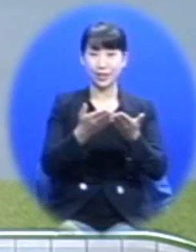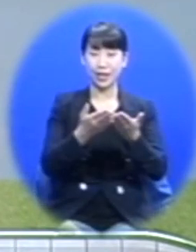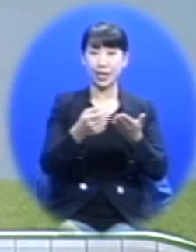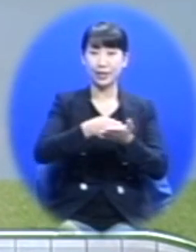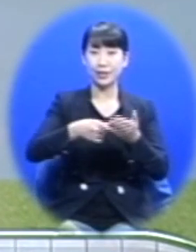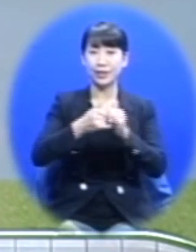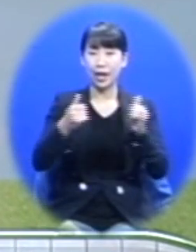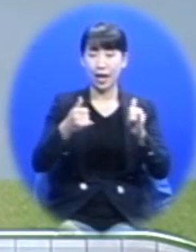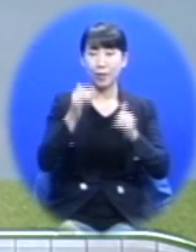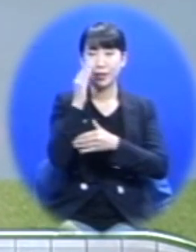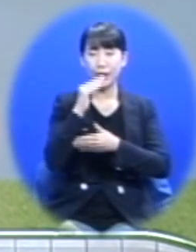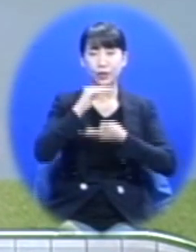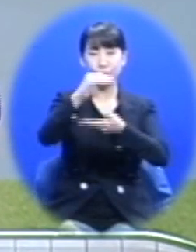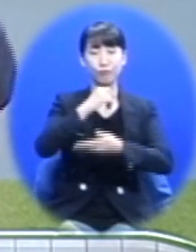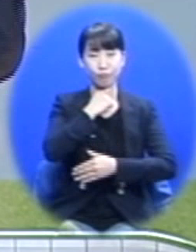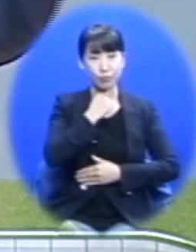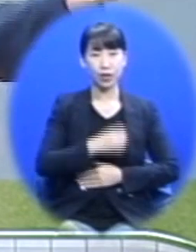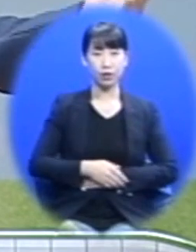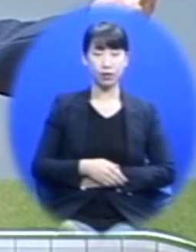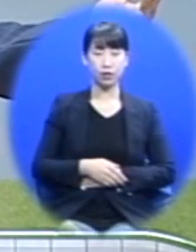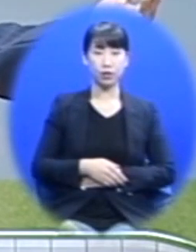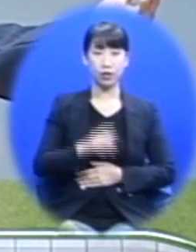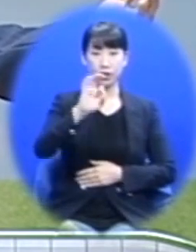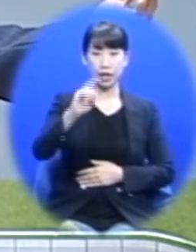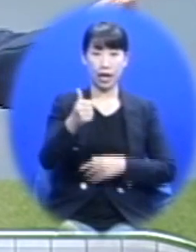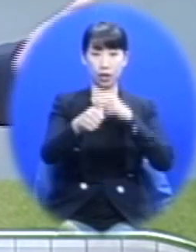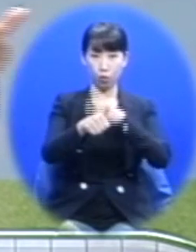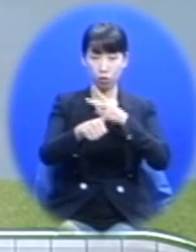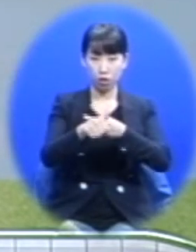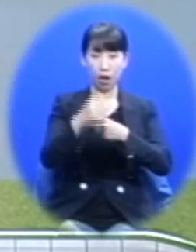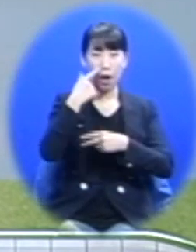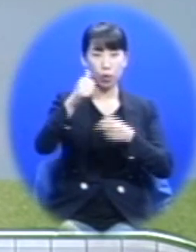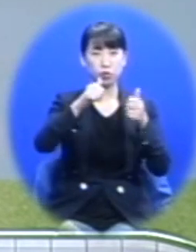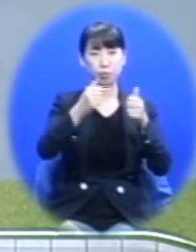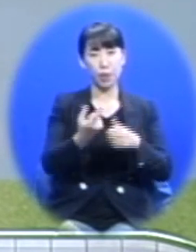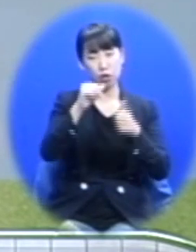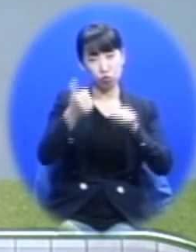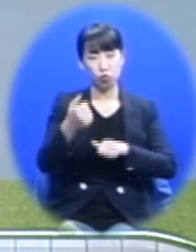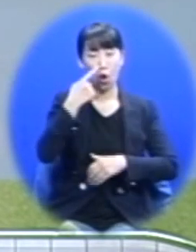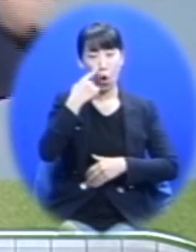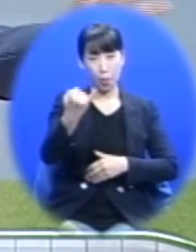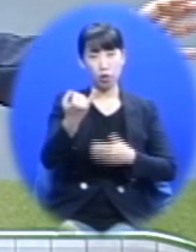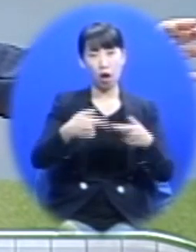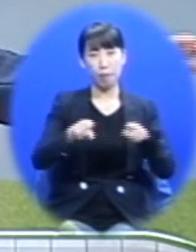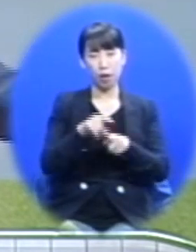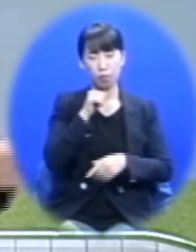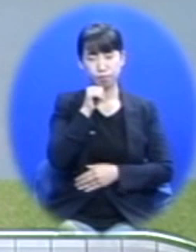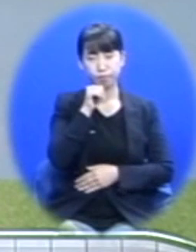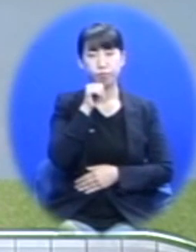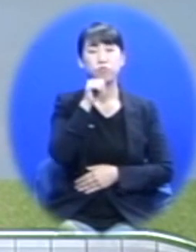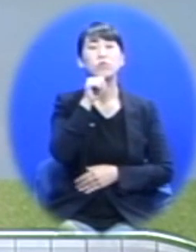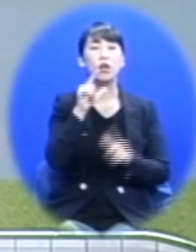들려주고 싶은 거예요. 이 안종혁 교수님은 아버님이 일찍 돌아가시고 그리고 홀 어머니와 정말 찢어지게 가난한